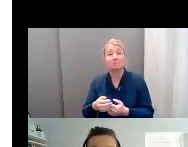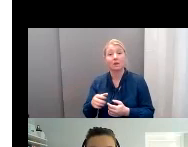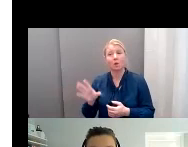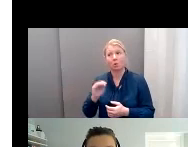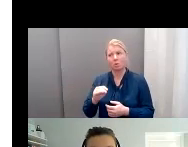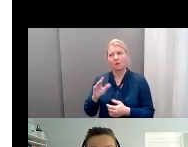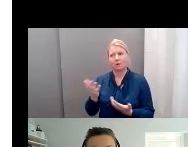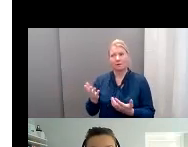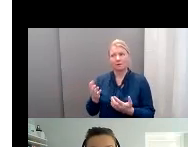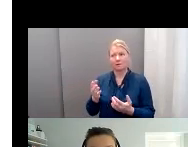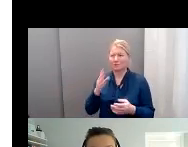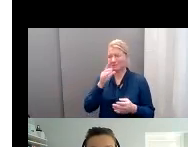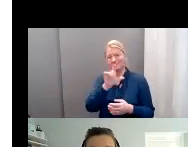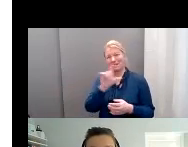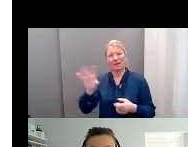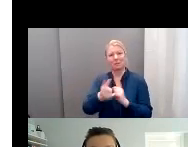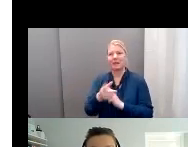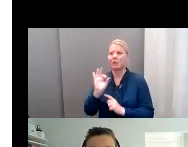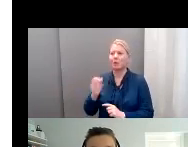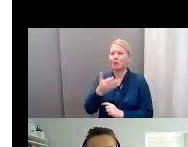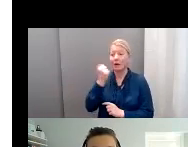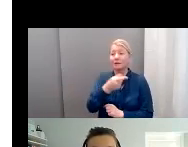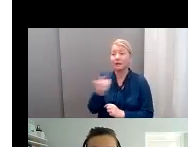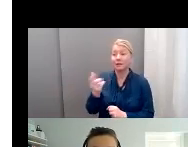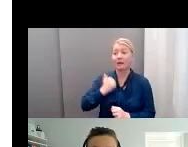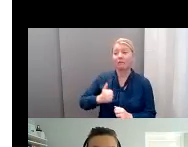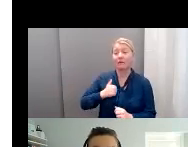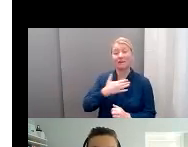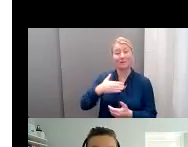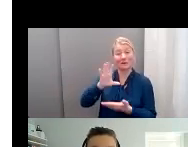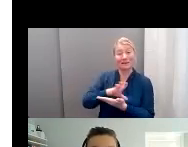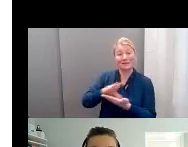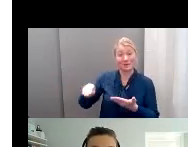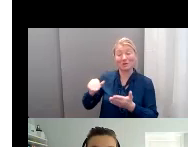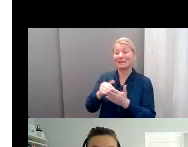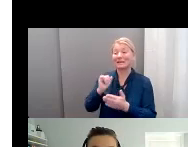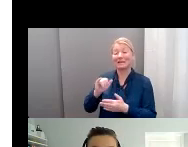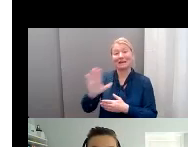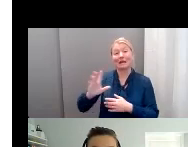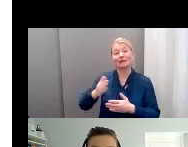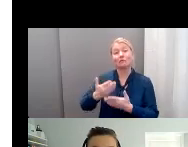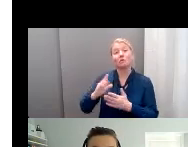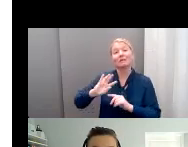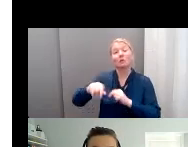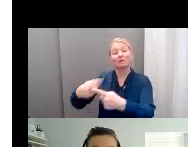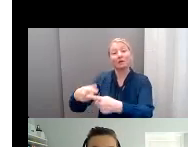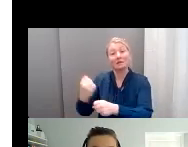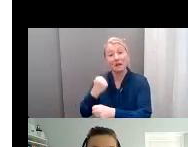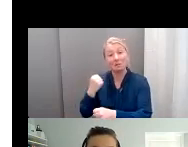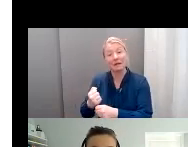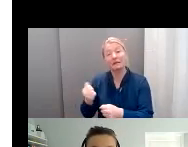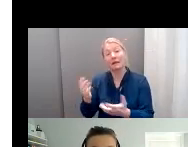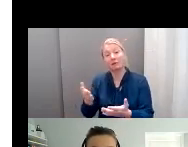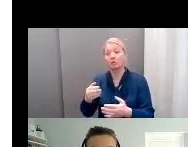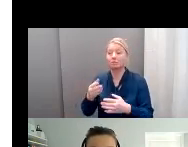resultaten i ert fortsatta utvecklingsarbete för att föra in mer funktionsrätts- och